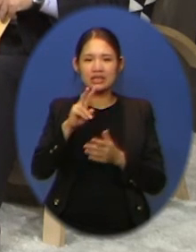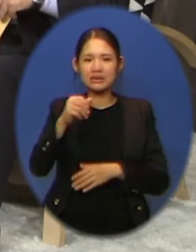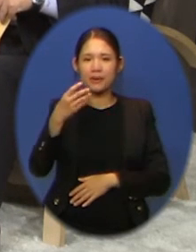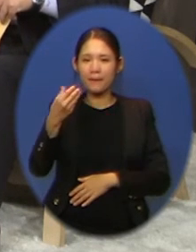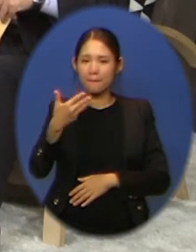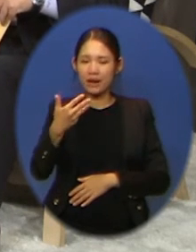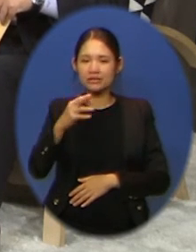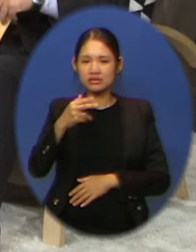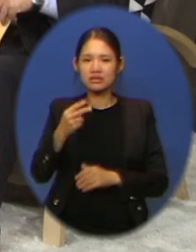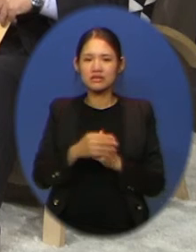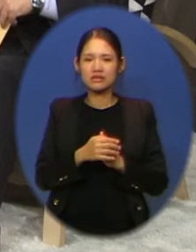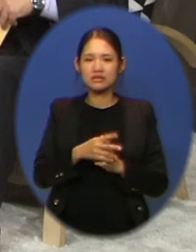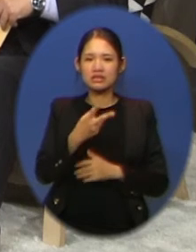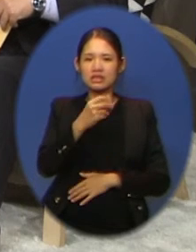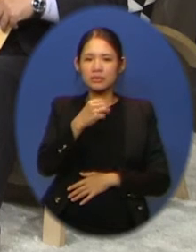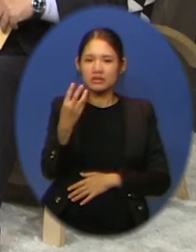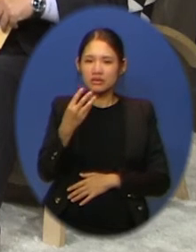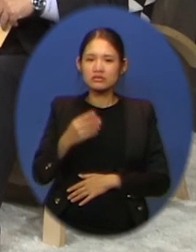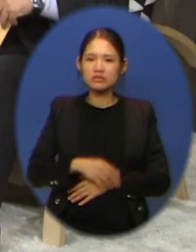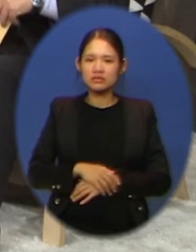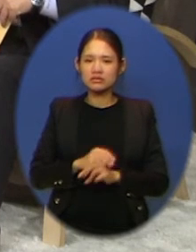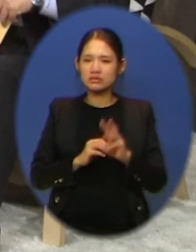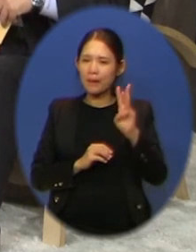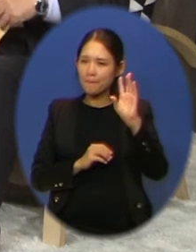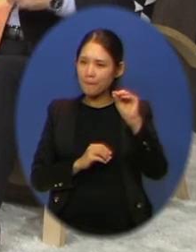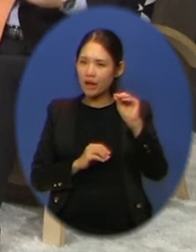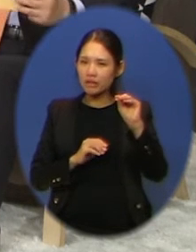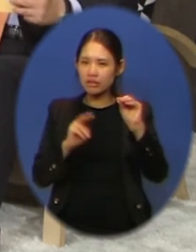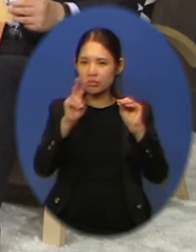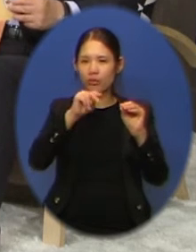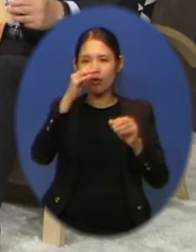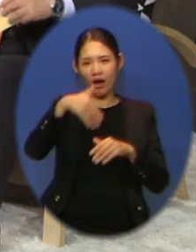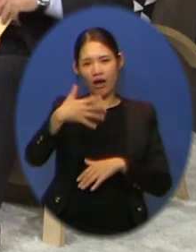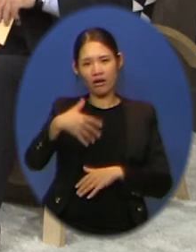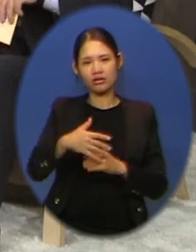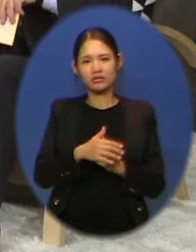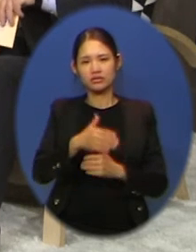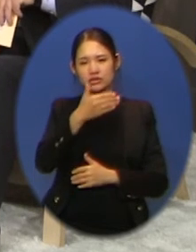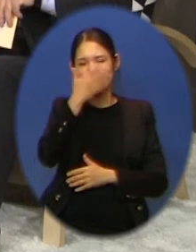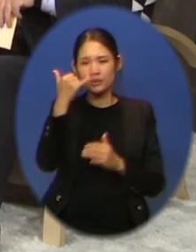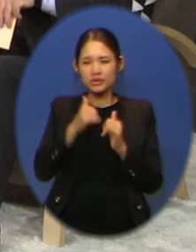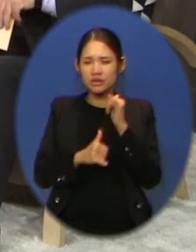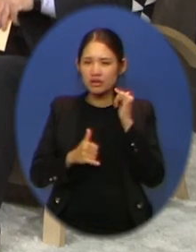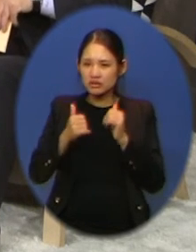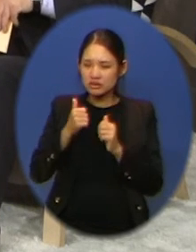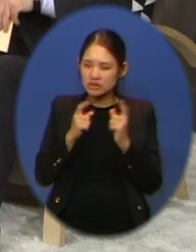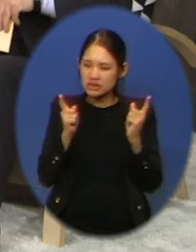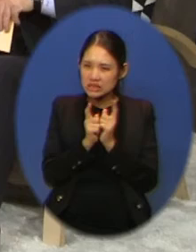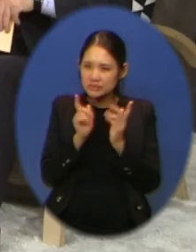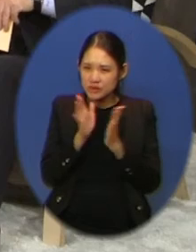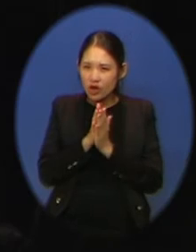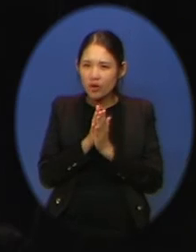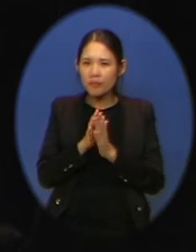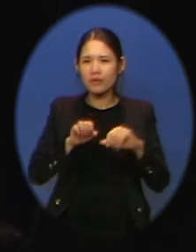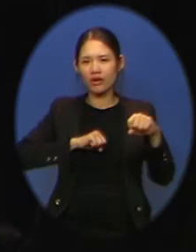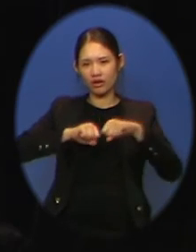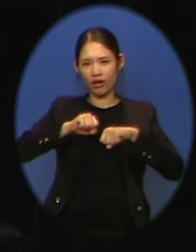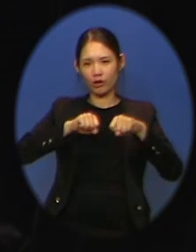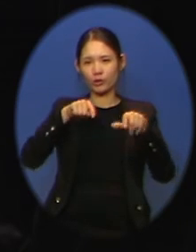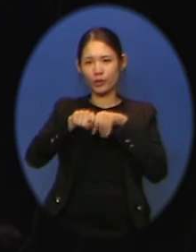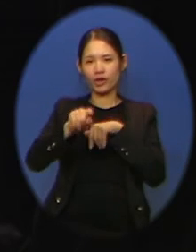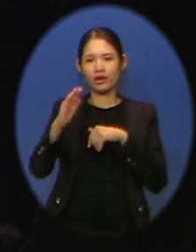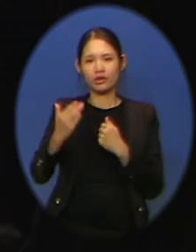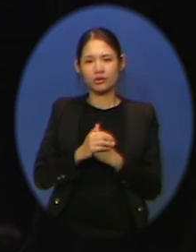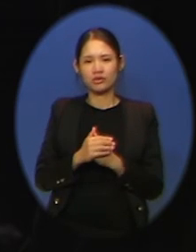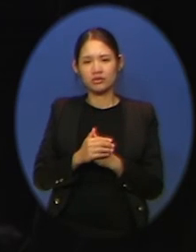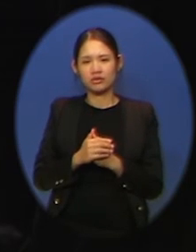2만 4천. 2만 4천 불. 이제 3만 불이 안 되죠. 우리 젊은이들이 뛰어야 되는데 이런 그 젊은이들을 위해서 그 젊은 시절에 그